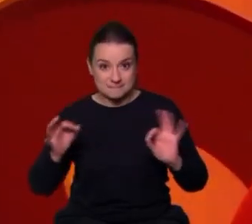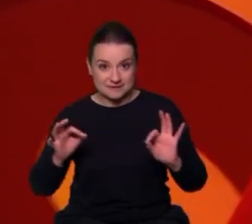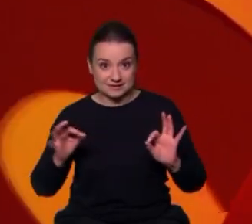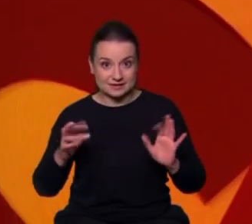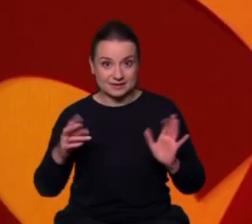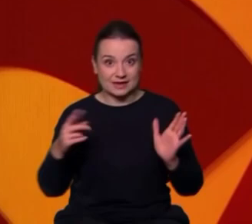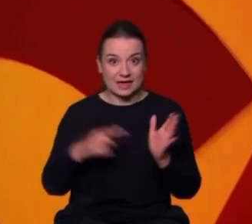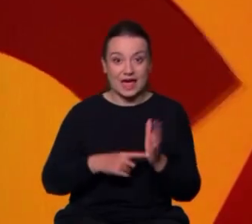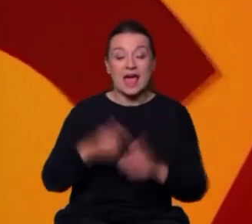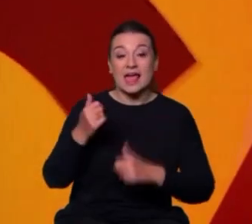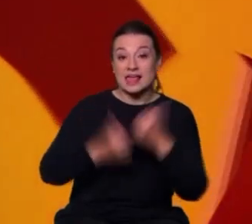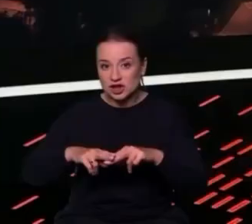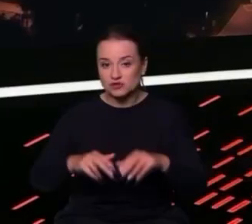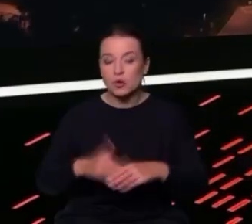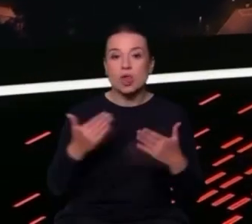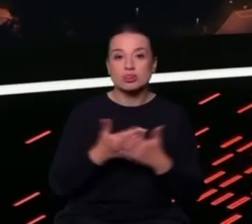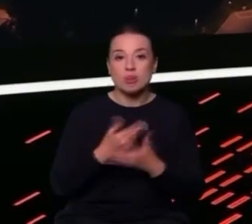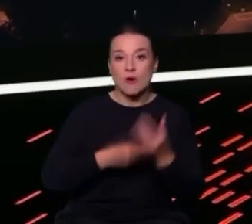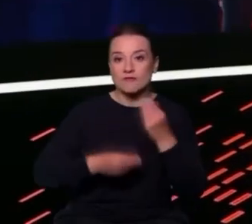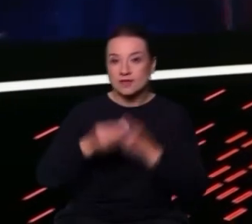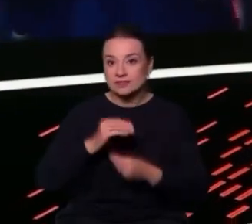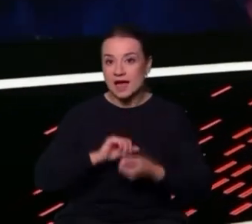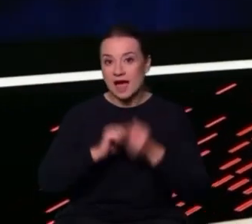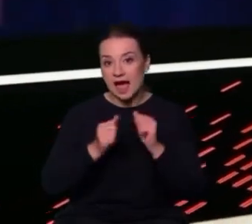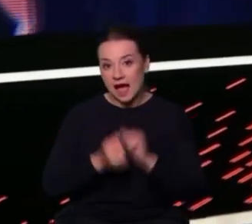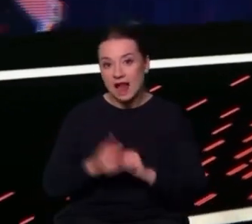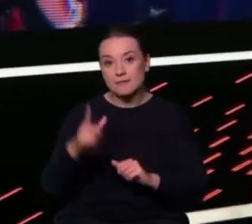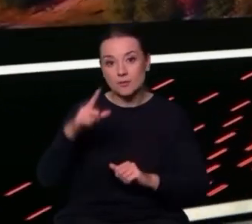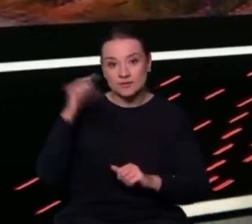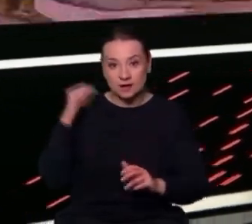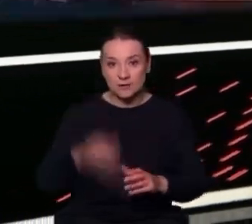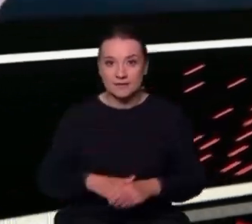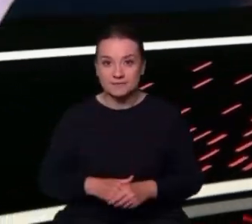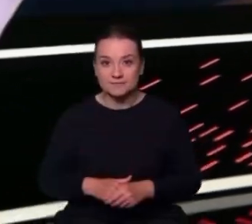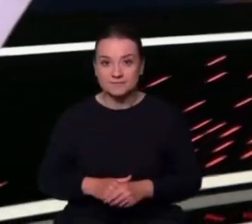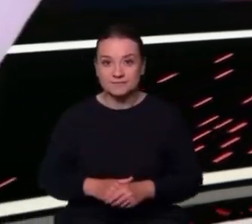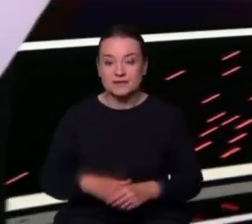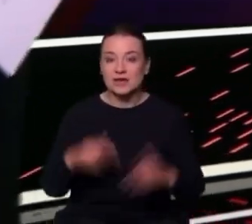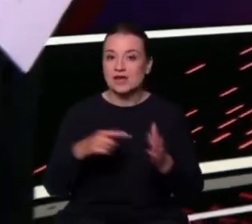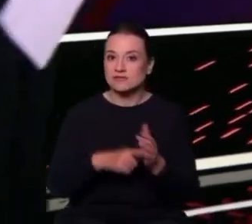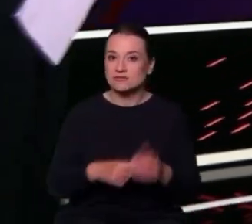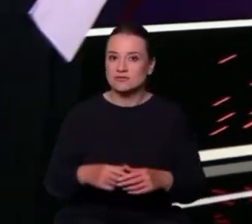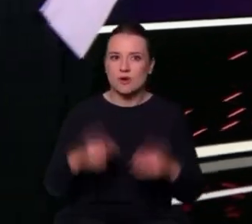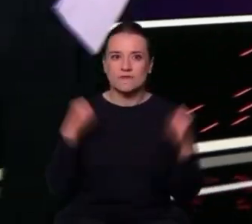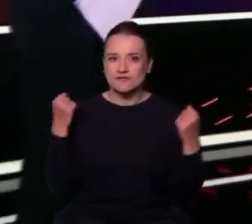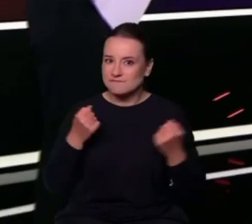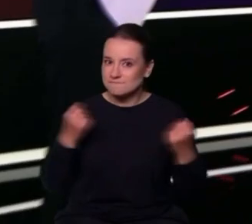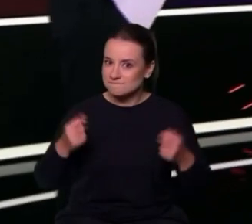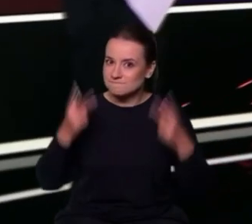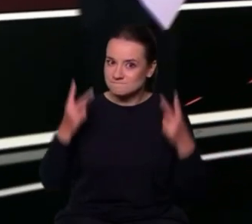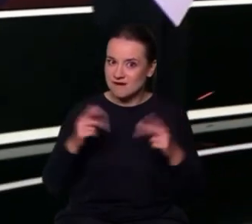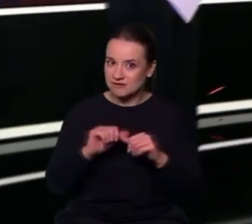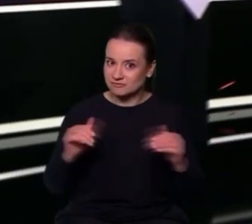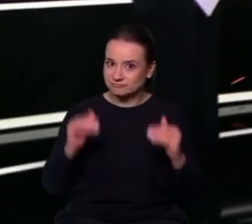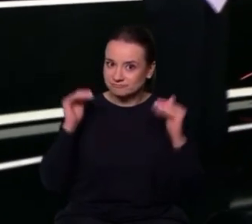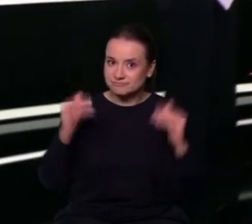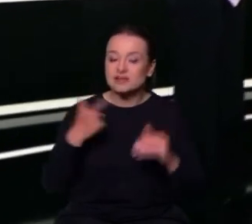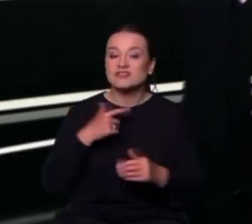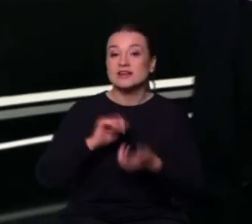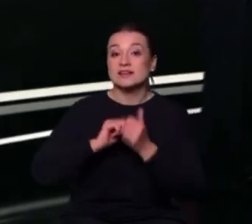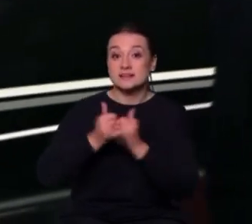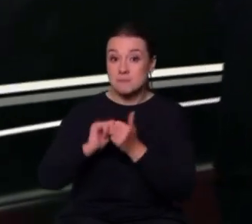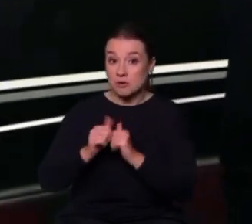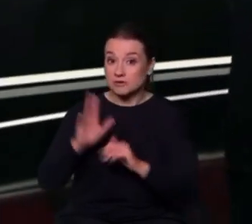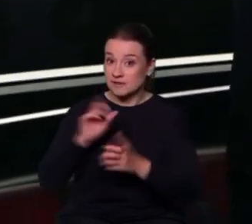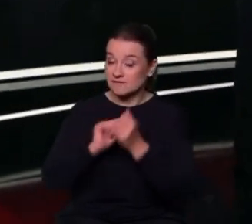zobaczymy w Krakowie zarówno te olimpijskie, czy na przykład zakopane. Rangę wydarzenia podnosi fakt, że oprócz tego, że sportowcy będą walczyć